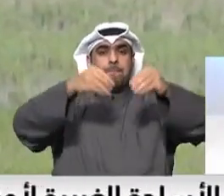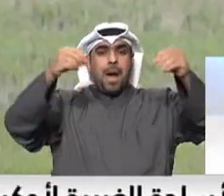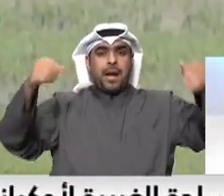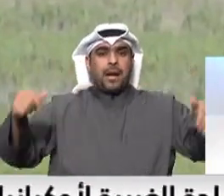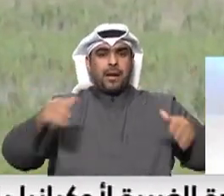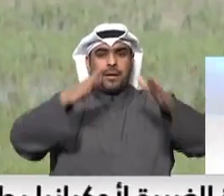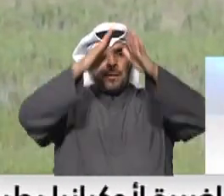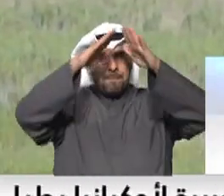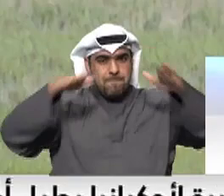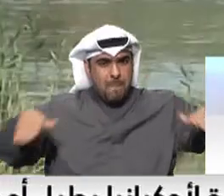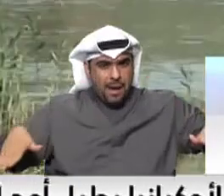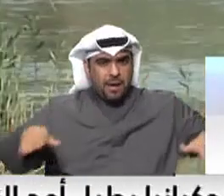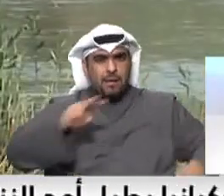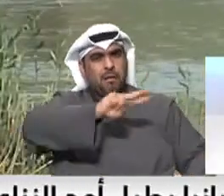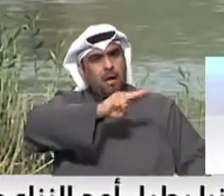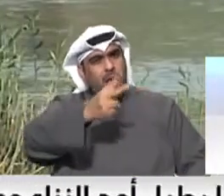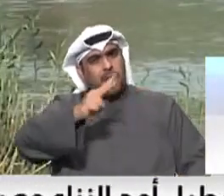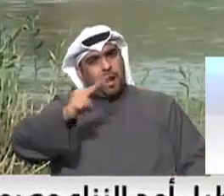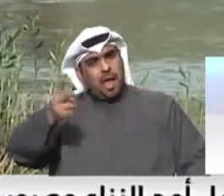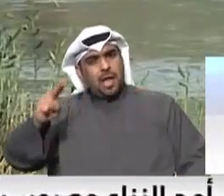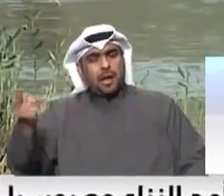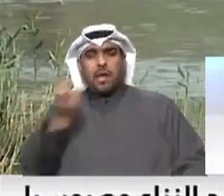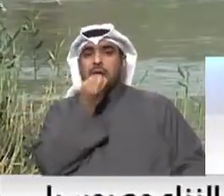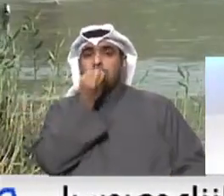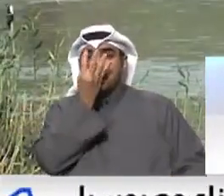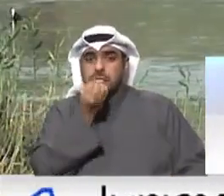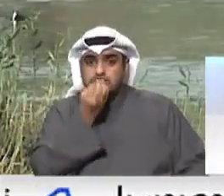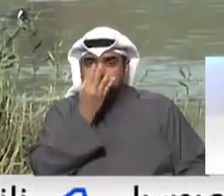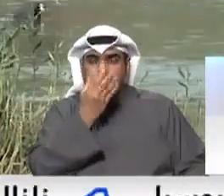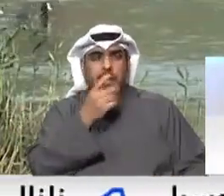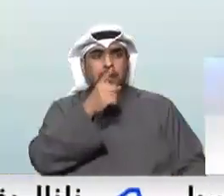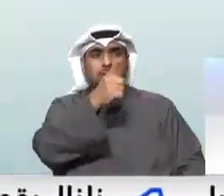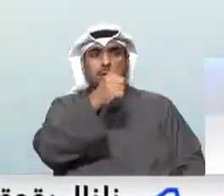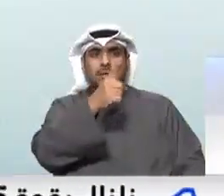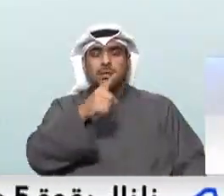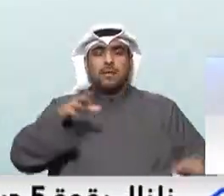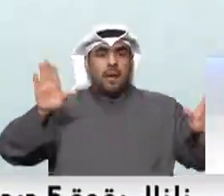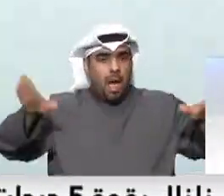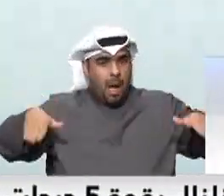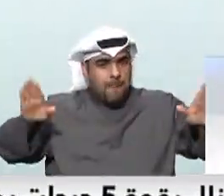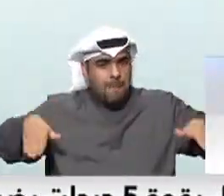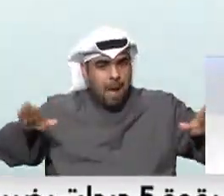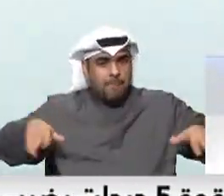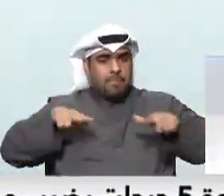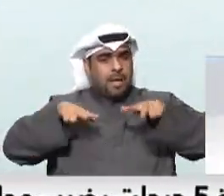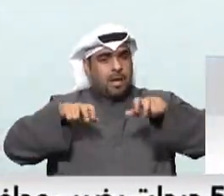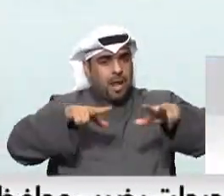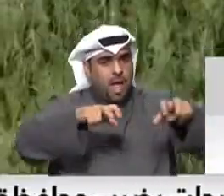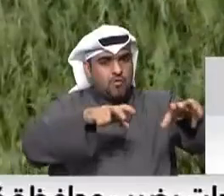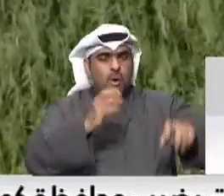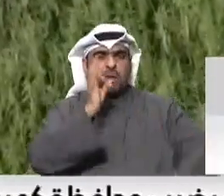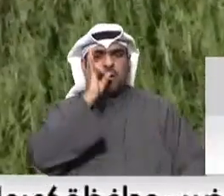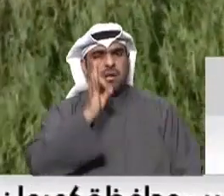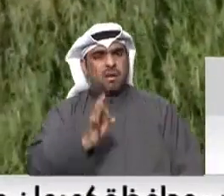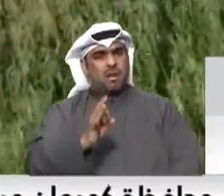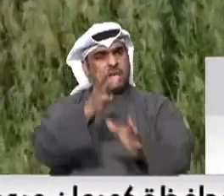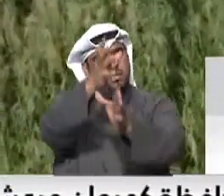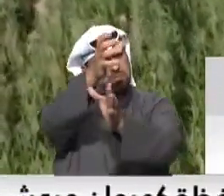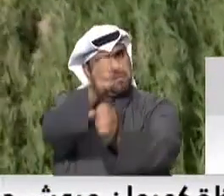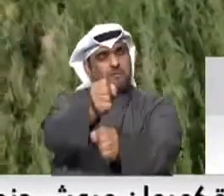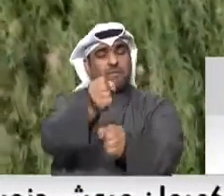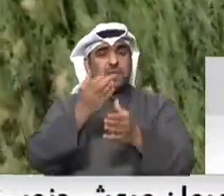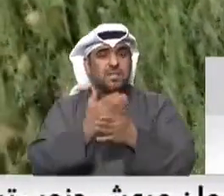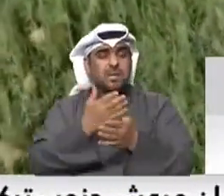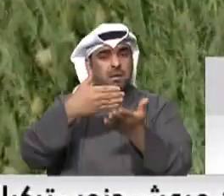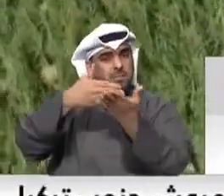العالمي للاحياء البريه ليكون بمثابه فرصه لاذكاء الوعي بالمحافظه على التنوع الاحيائي وخاصه